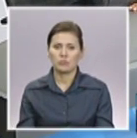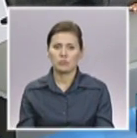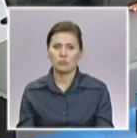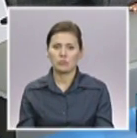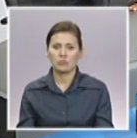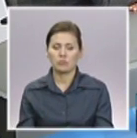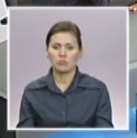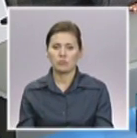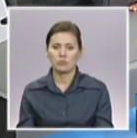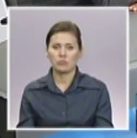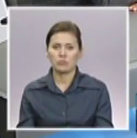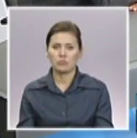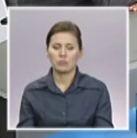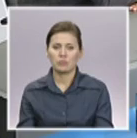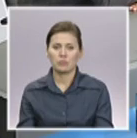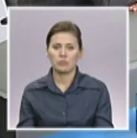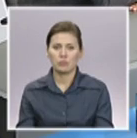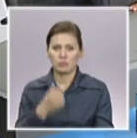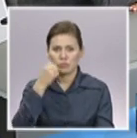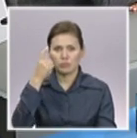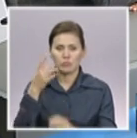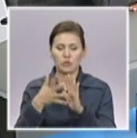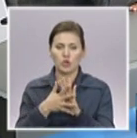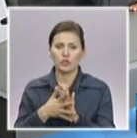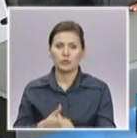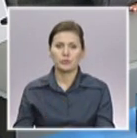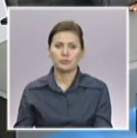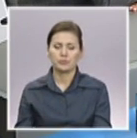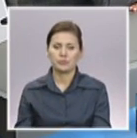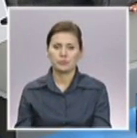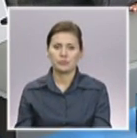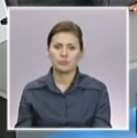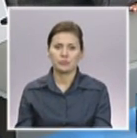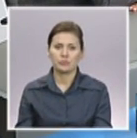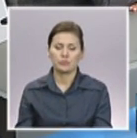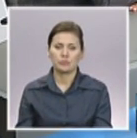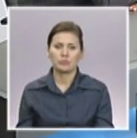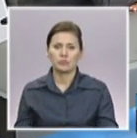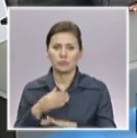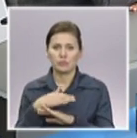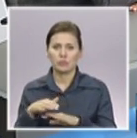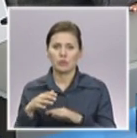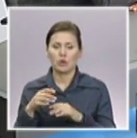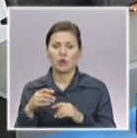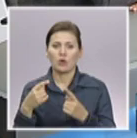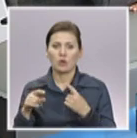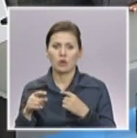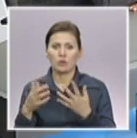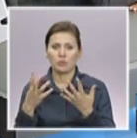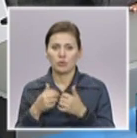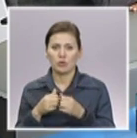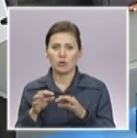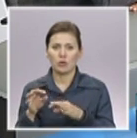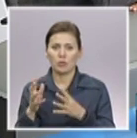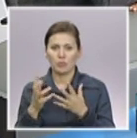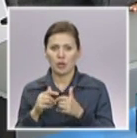Жолаушылар тасымалдайтын полоса. Рахмет, түсінікті. Енді башқа көшелерге қаз расчеттар